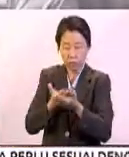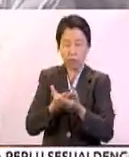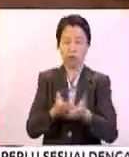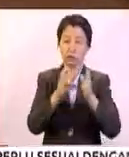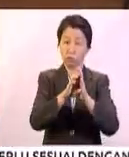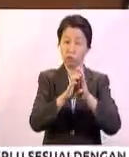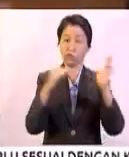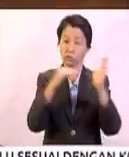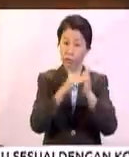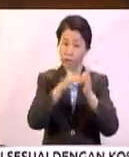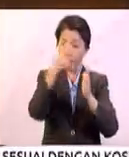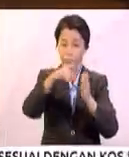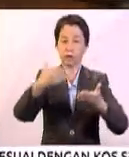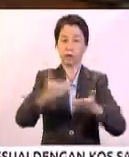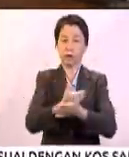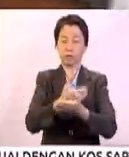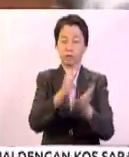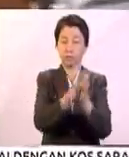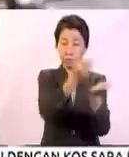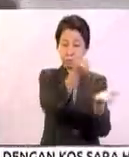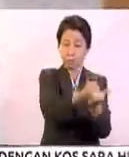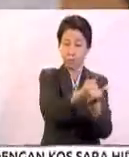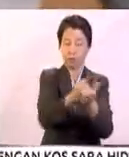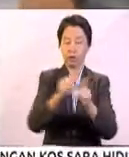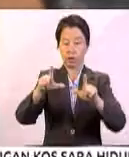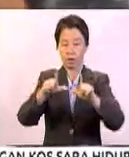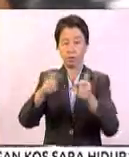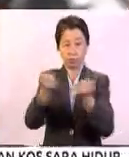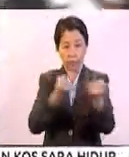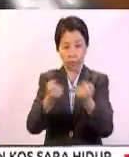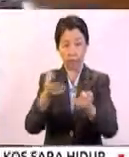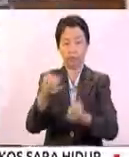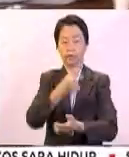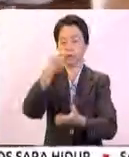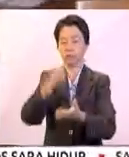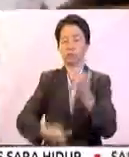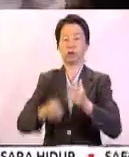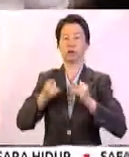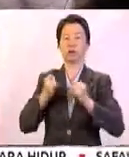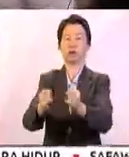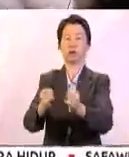antaranya sekatan untuk pembaharuan pasport, lesen memandu dan cukai jalan.